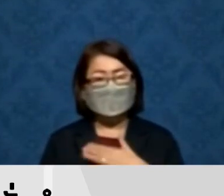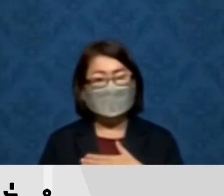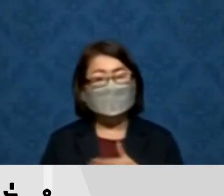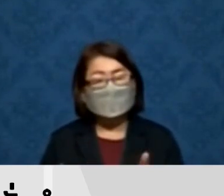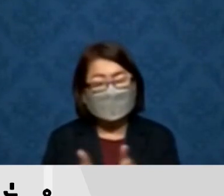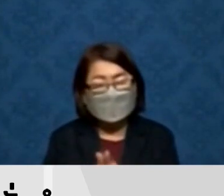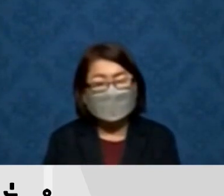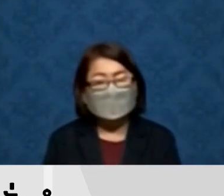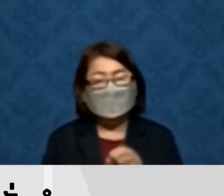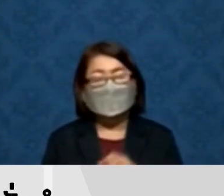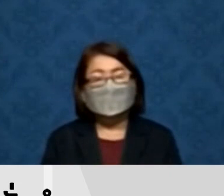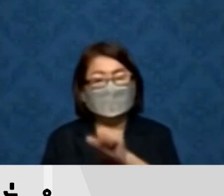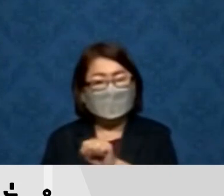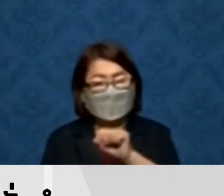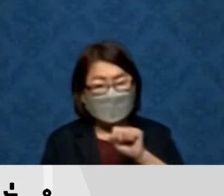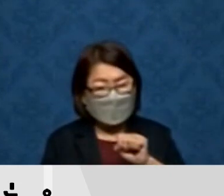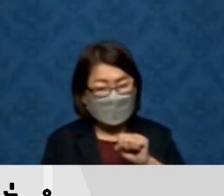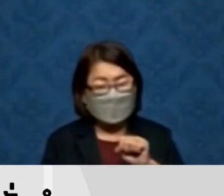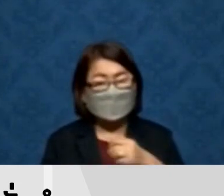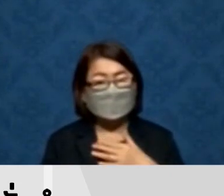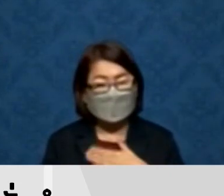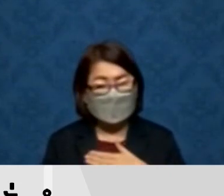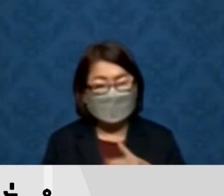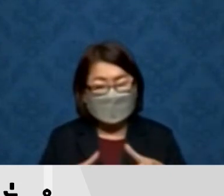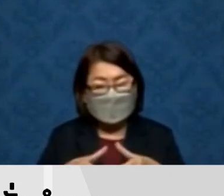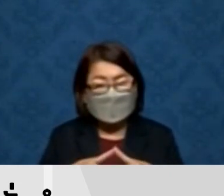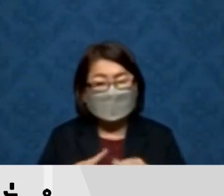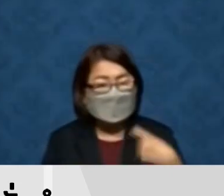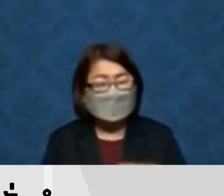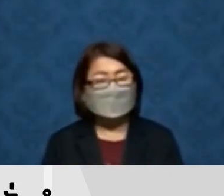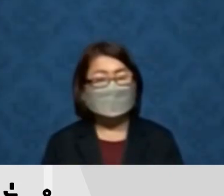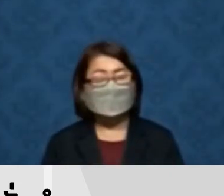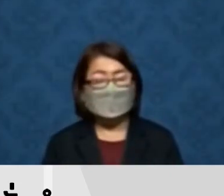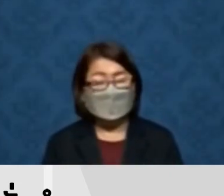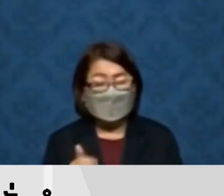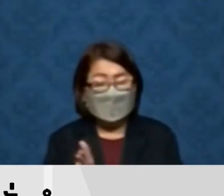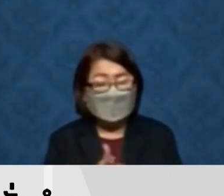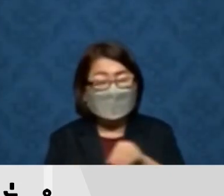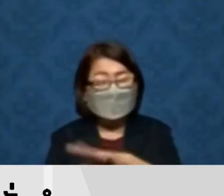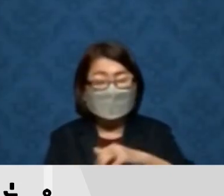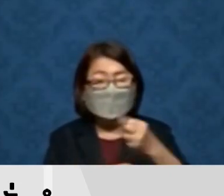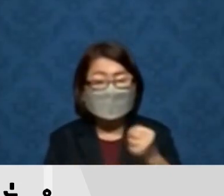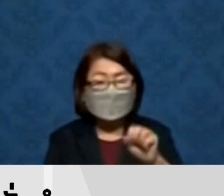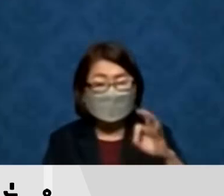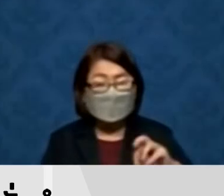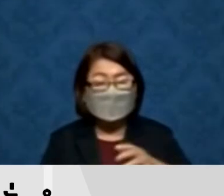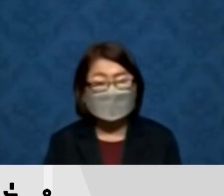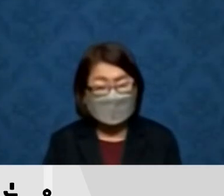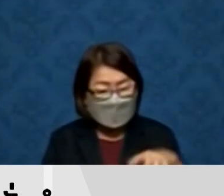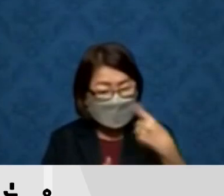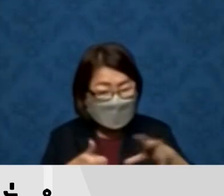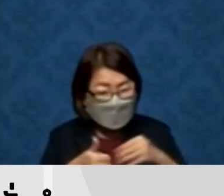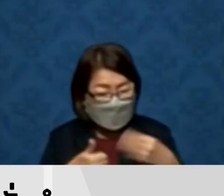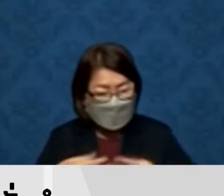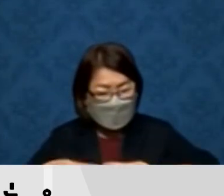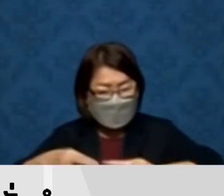นะครับซึ่งคุณอนุทินเนี่ยก็คล้ายๆกันนะฮะ ขาดองค์ความรู้และภูมิปัญญาและความสามารถในการกำกับดูแลงานสาธารณสุข ช้หน้าที่ขัดต่อรัฐธรรมนูญและกฎหมาย